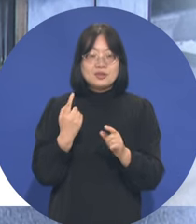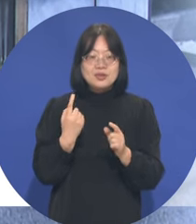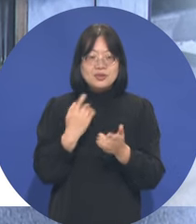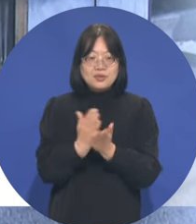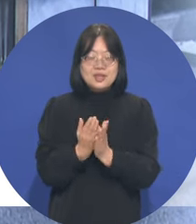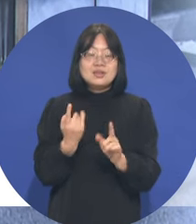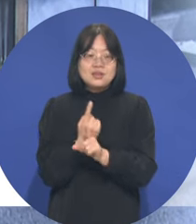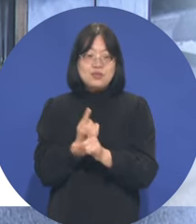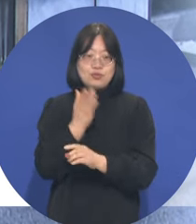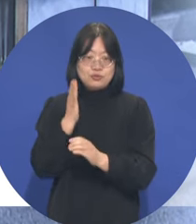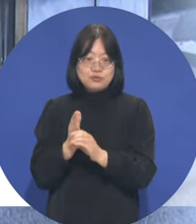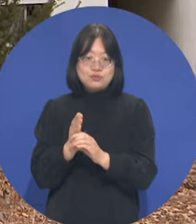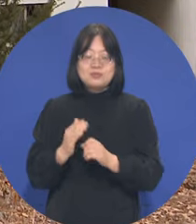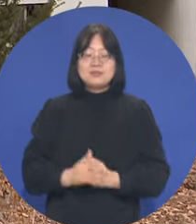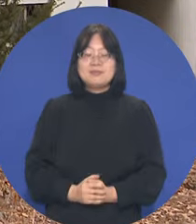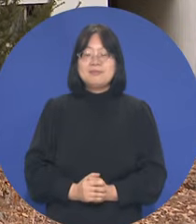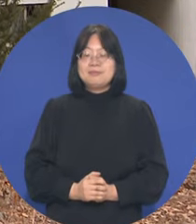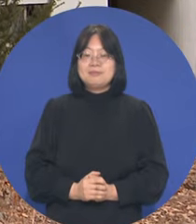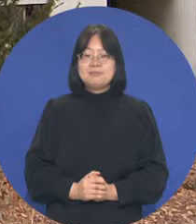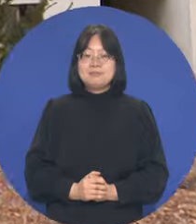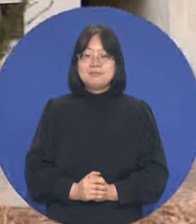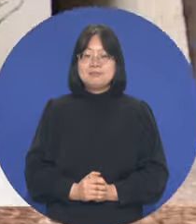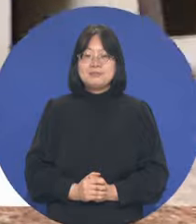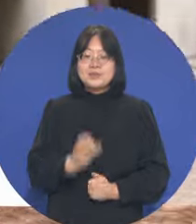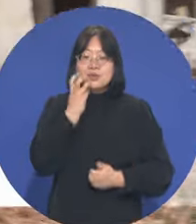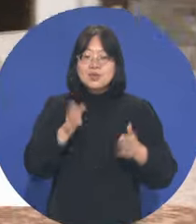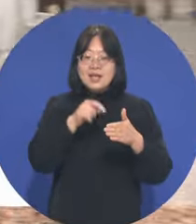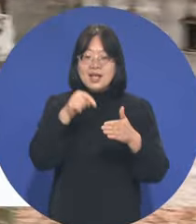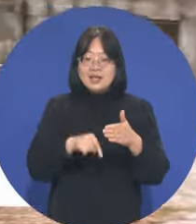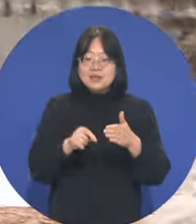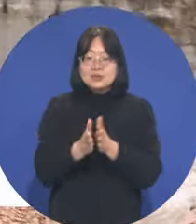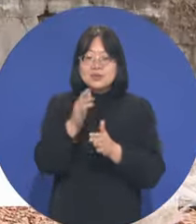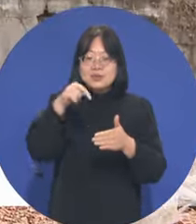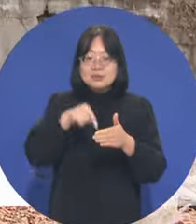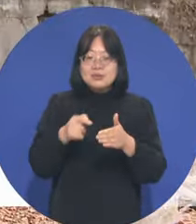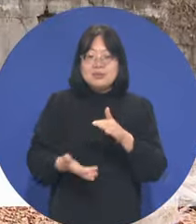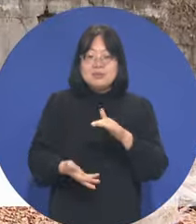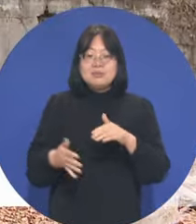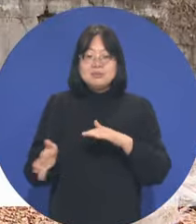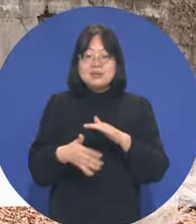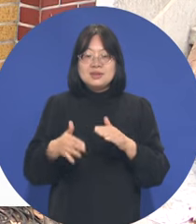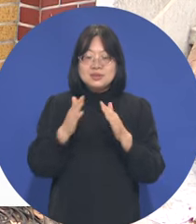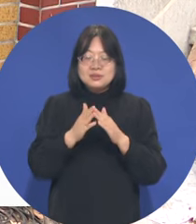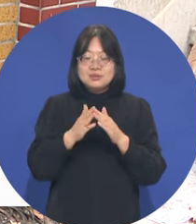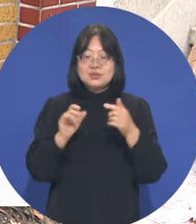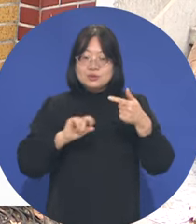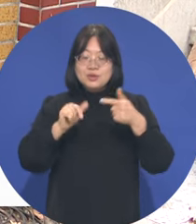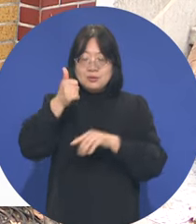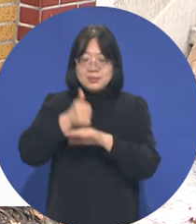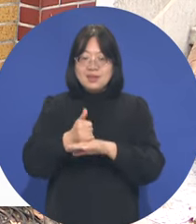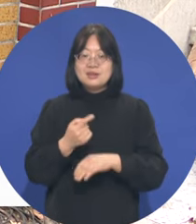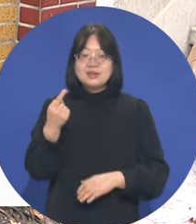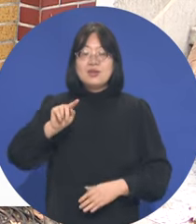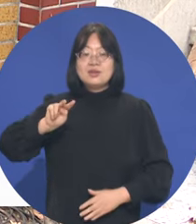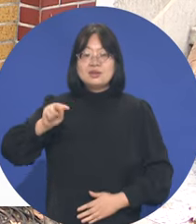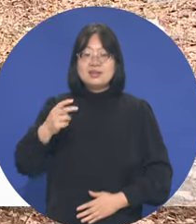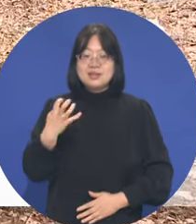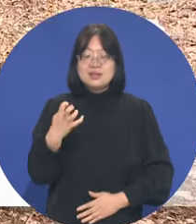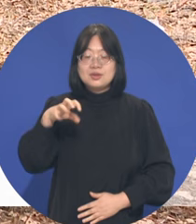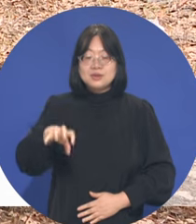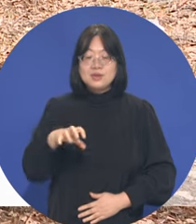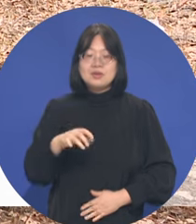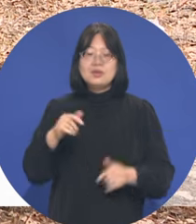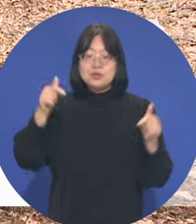직접 취재했습니다 돈의 도심속 빈집은 올해 6월말 기준 여호